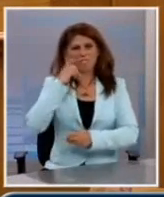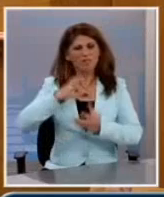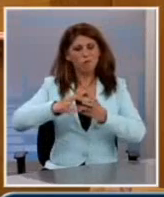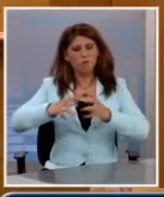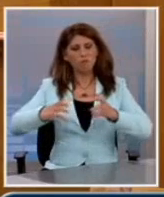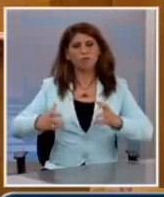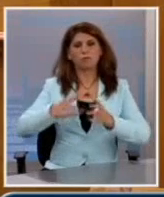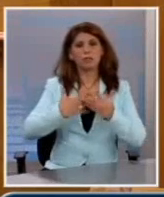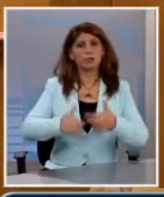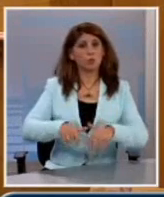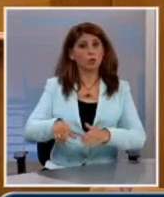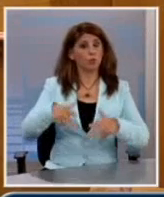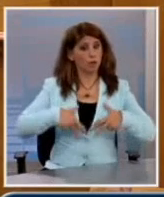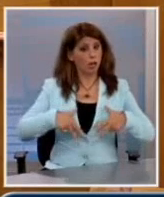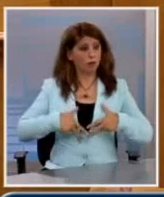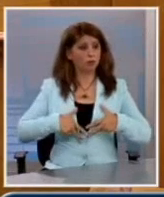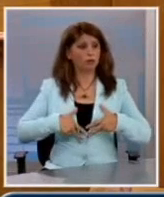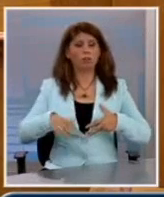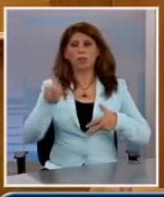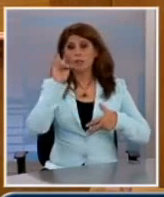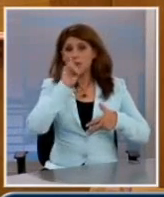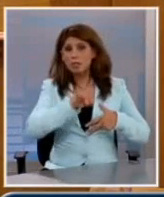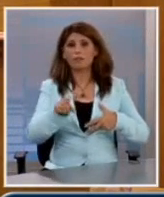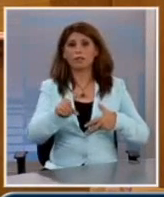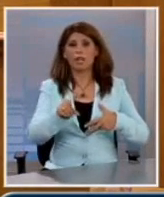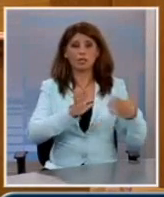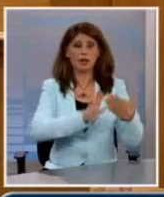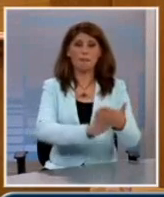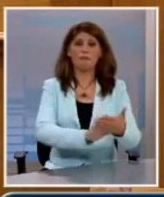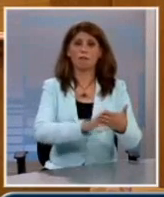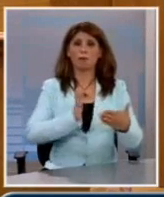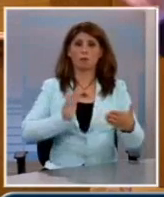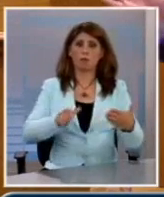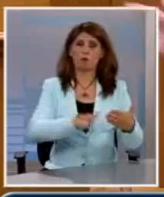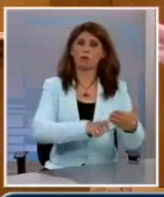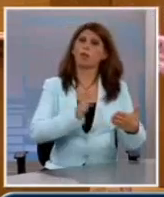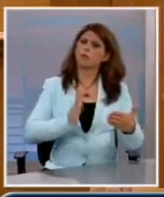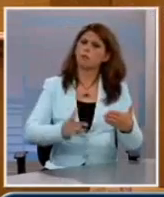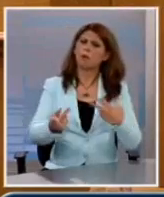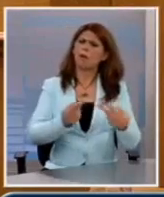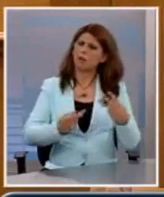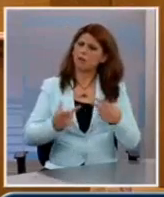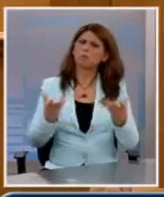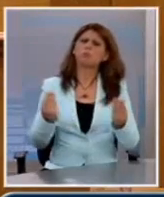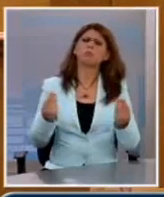κράτους, αλλά και την ανειλικρίνεια στην επαφή με τον πολίτη. Μπορείτε να μας κατηγορήσετε για